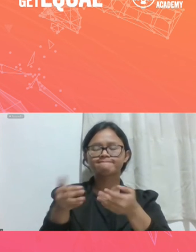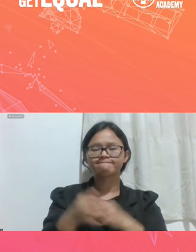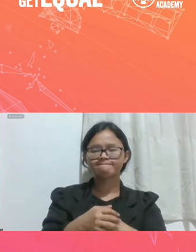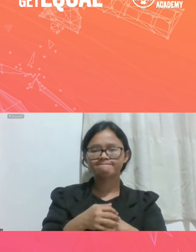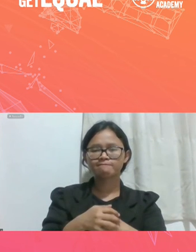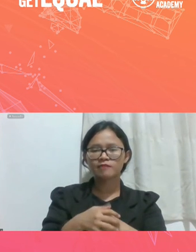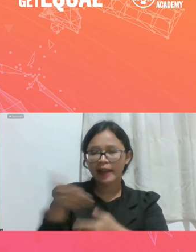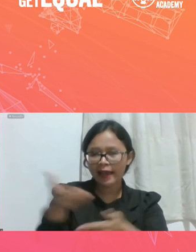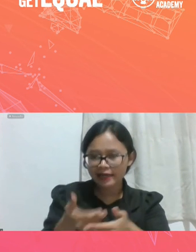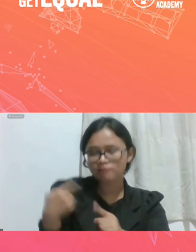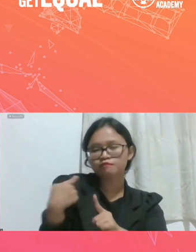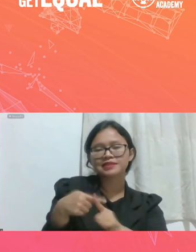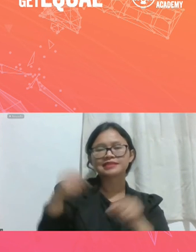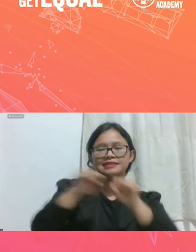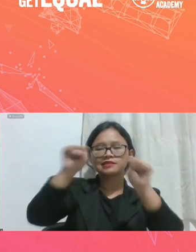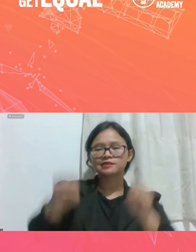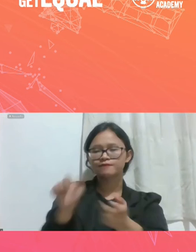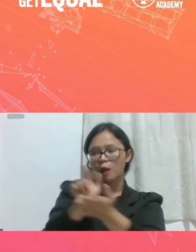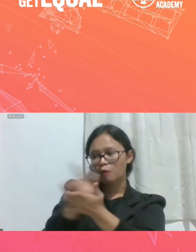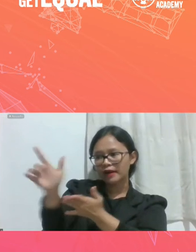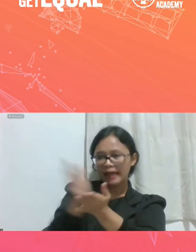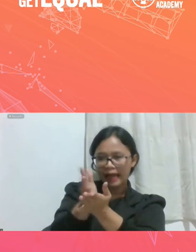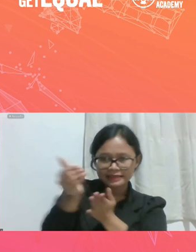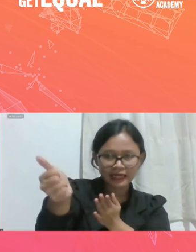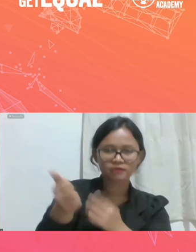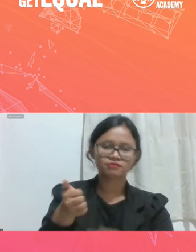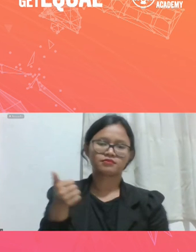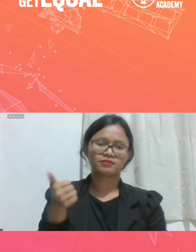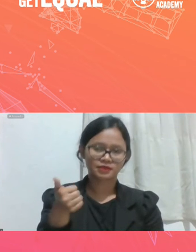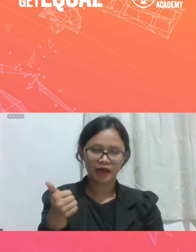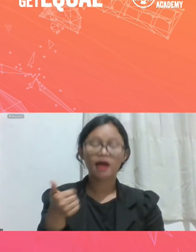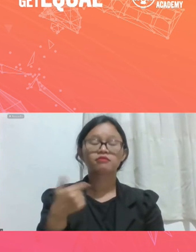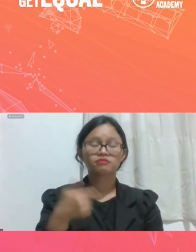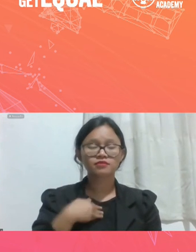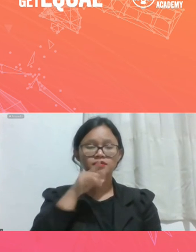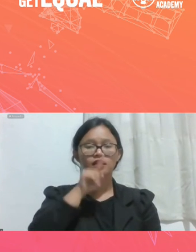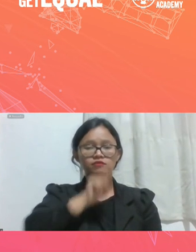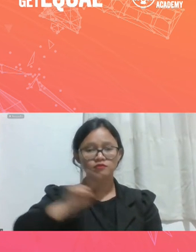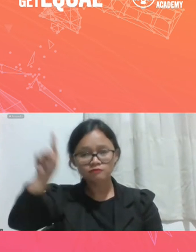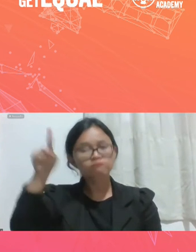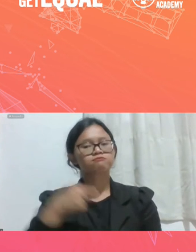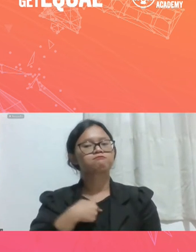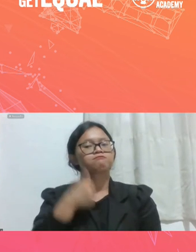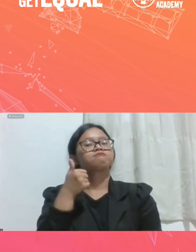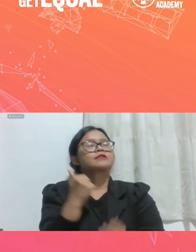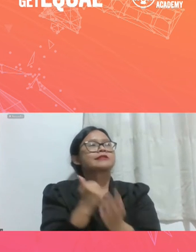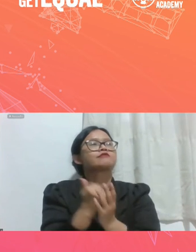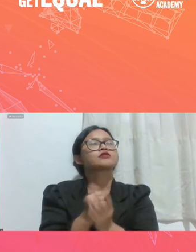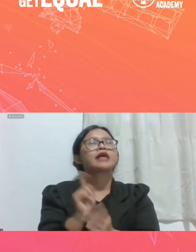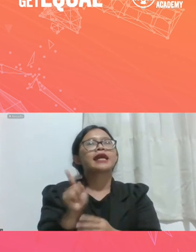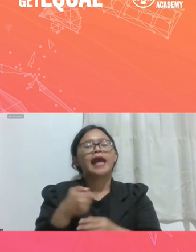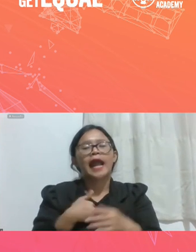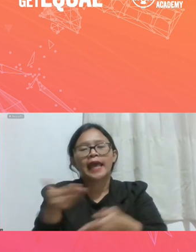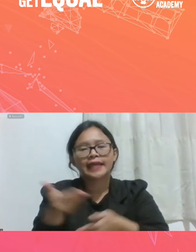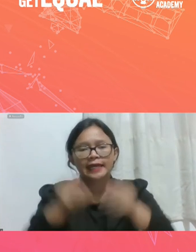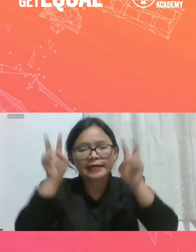sistem pelaporan ini bisa berjalan dengan baik. Nah, alhamdulillah kami sudah membuat satu layanan yang kami